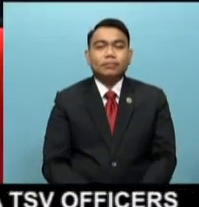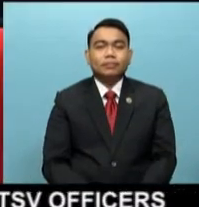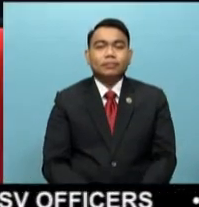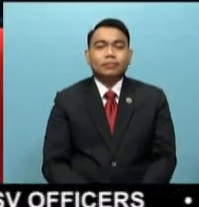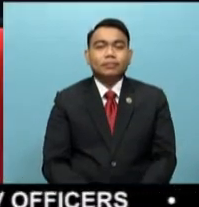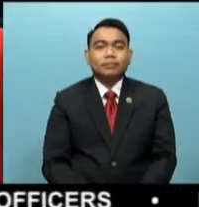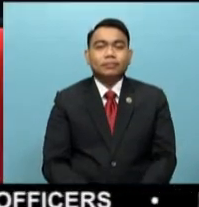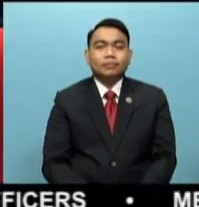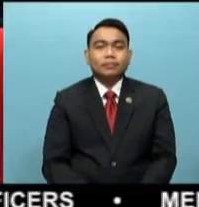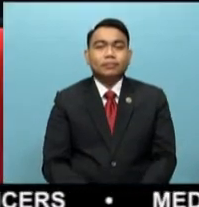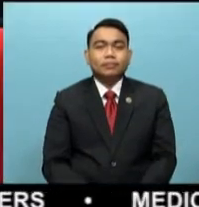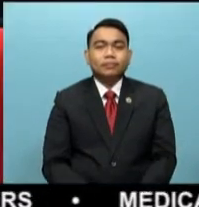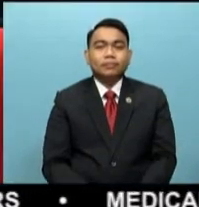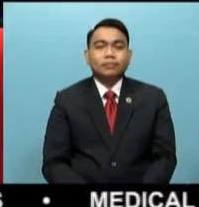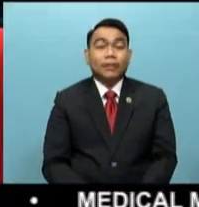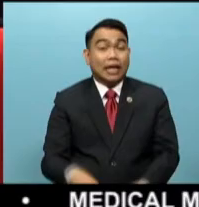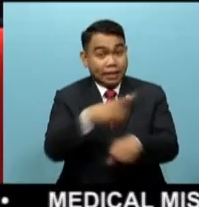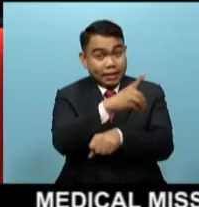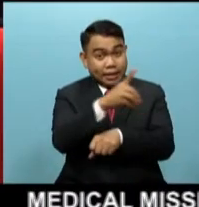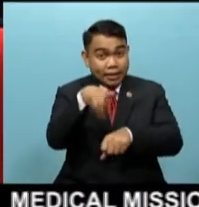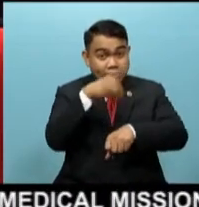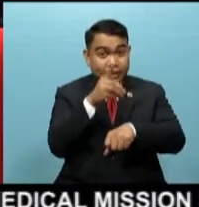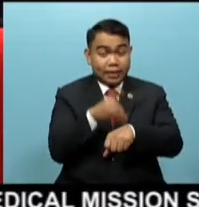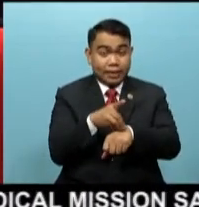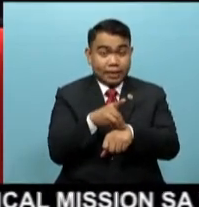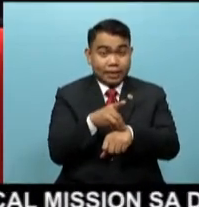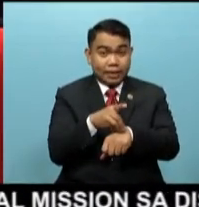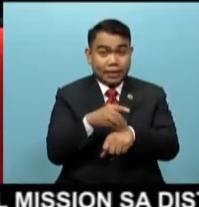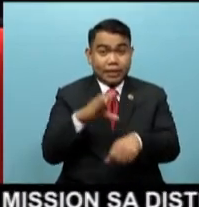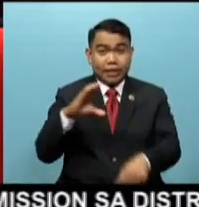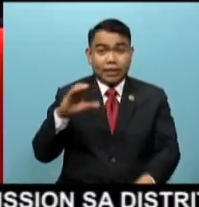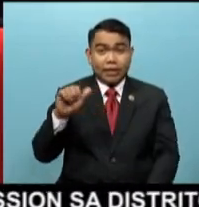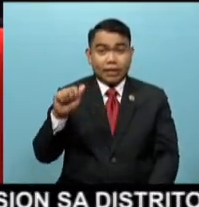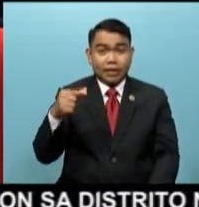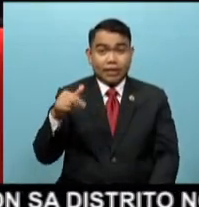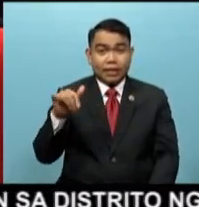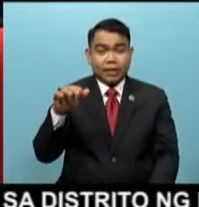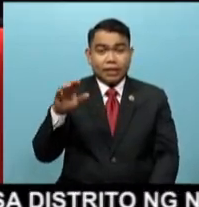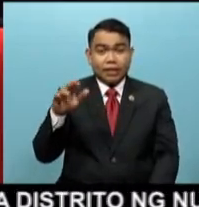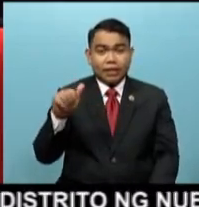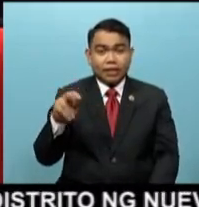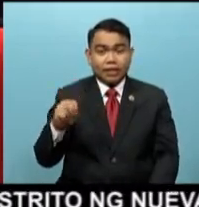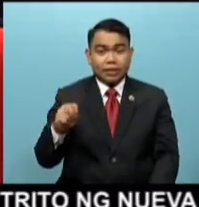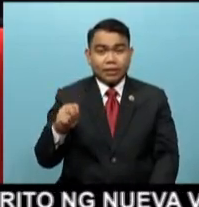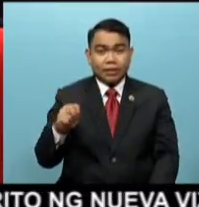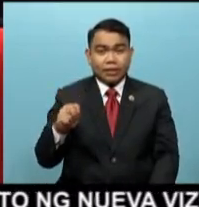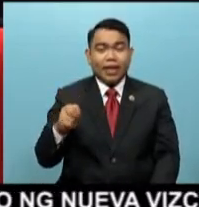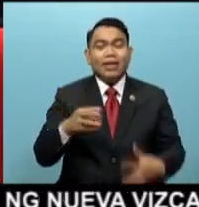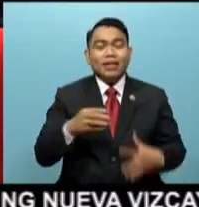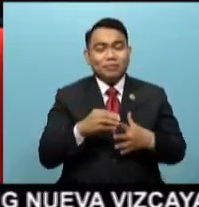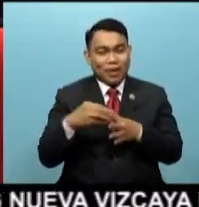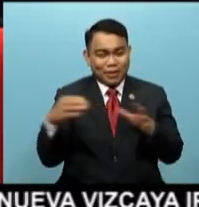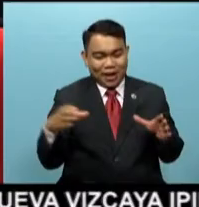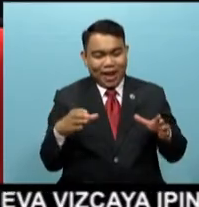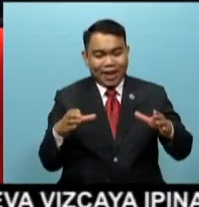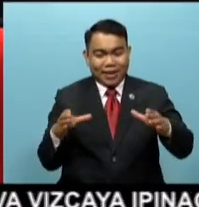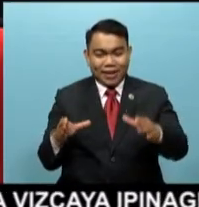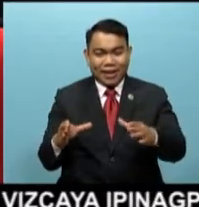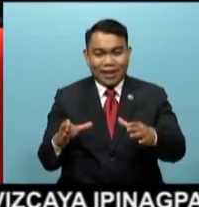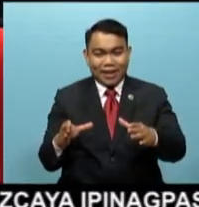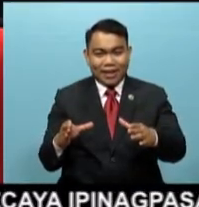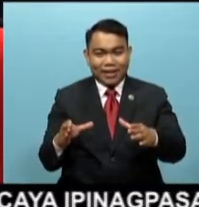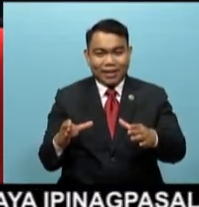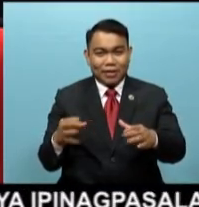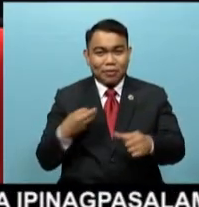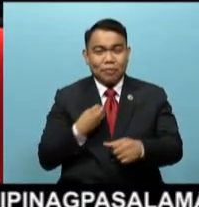po sa distrito ng Cagayan de Oro City, Misamis Oriental, isang tangi pagtitipon din ang maalab na dinaluhan ng mga